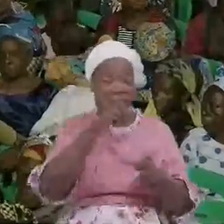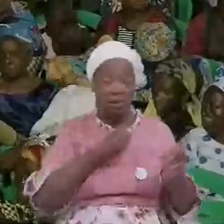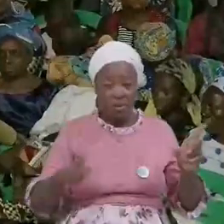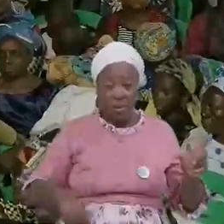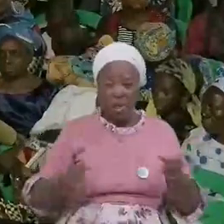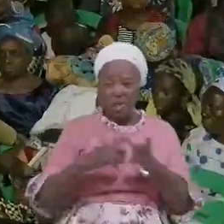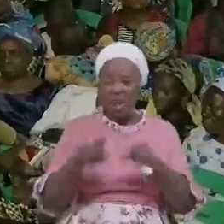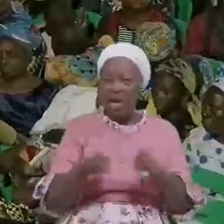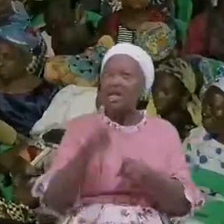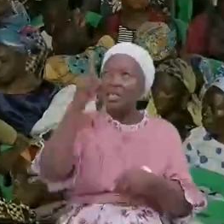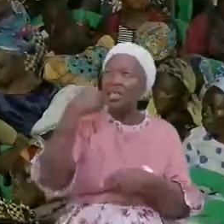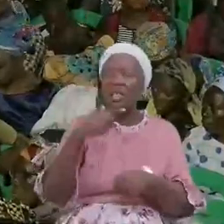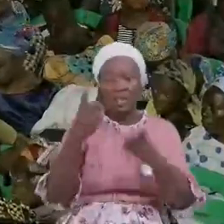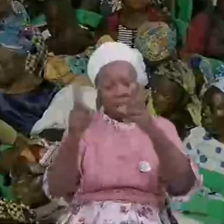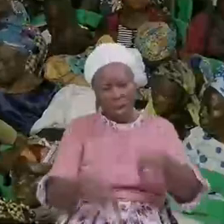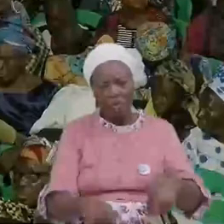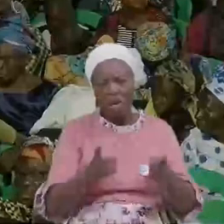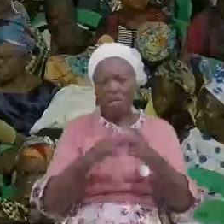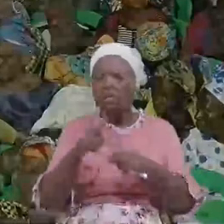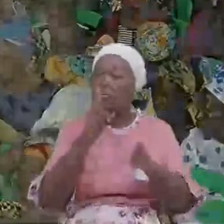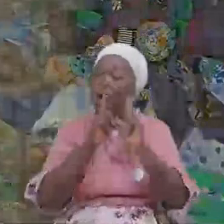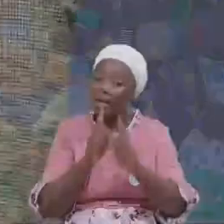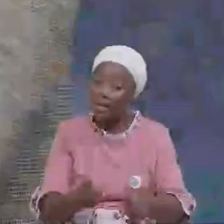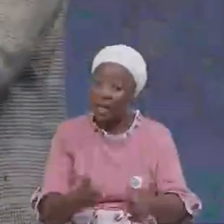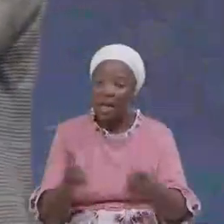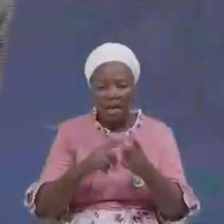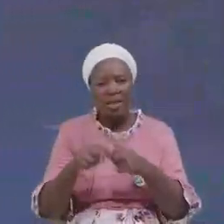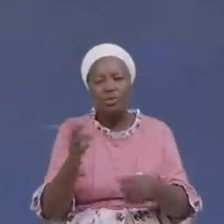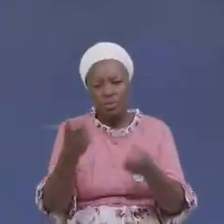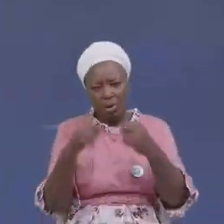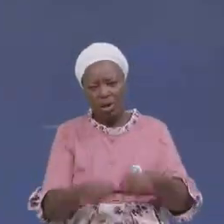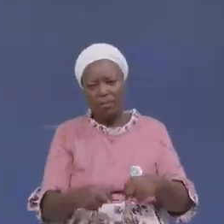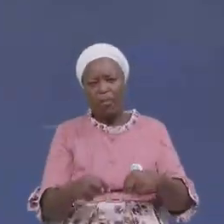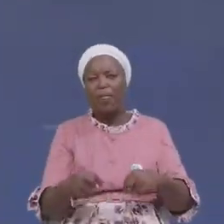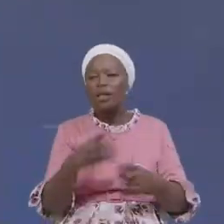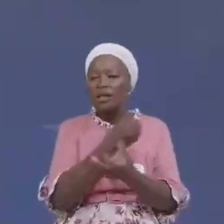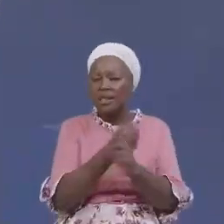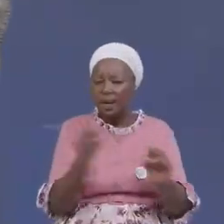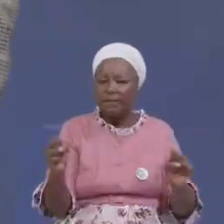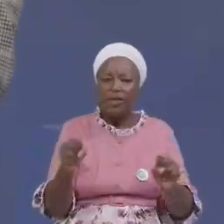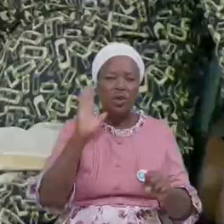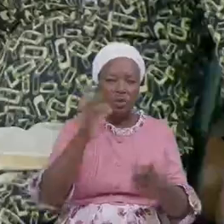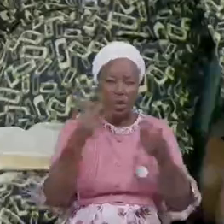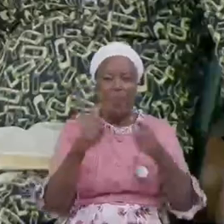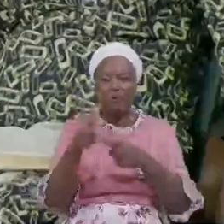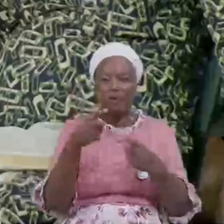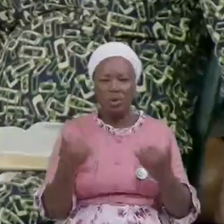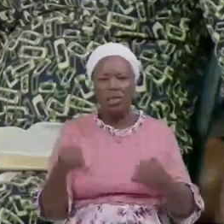viens, et tu réponds, et tu viens, le salut te parviendra ce